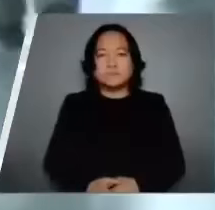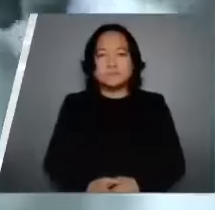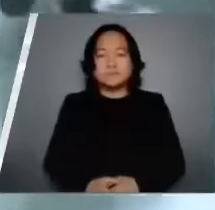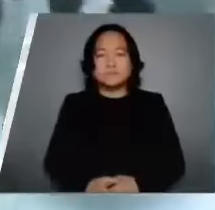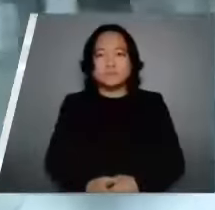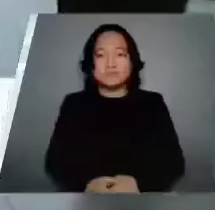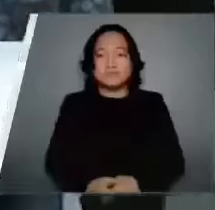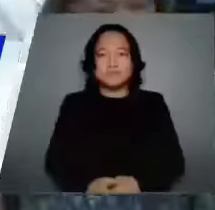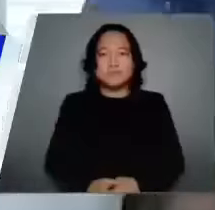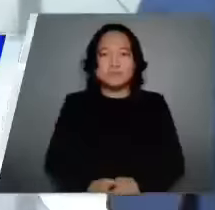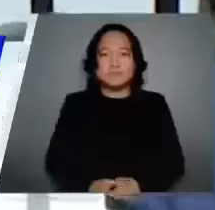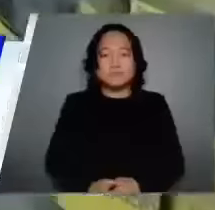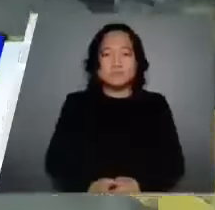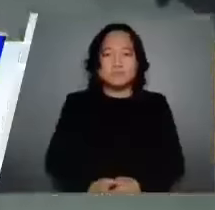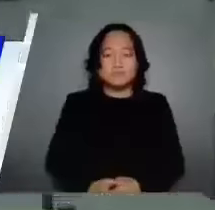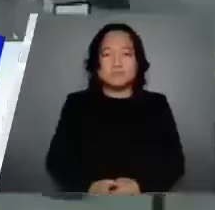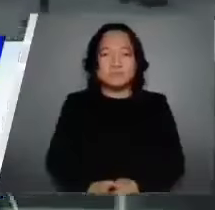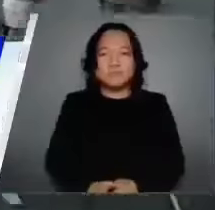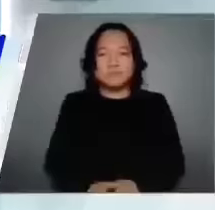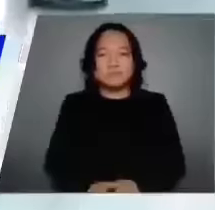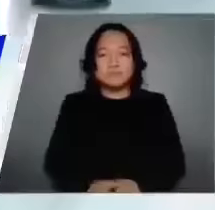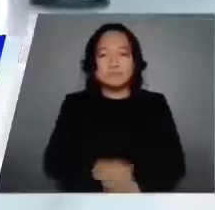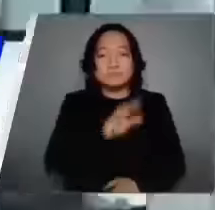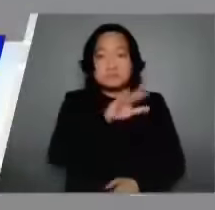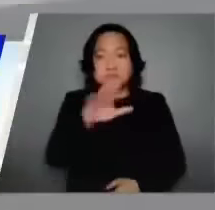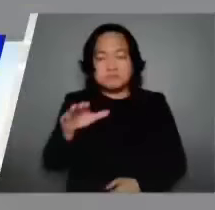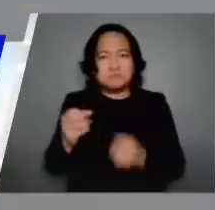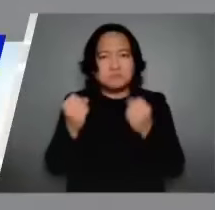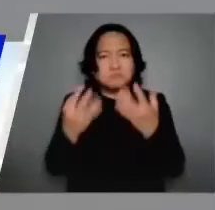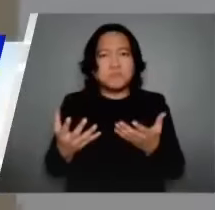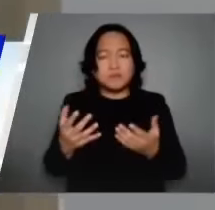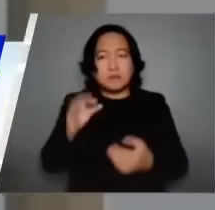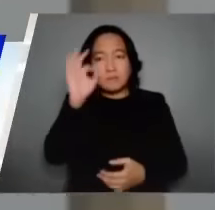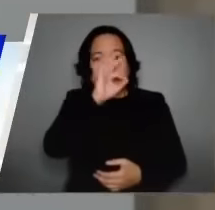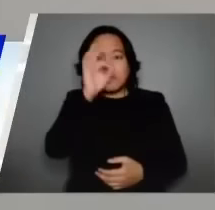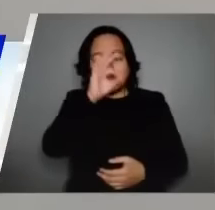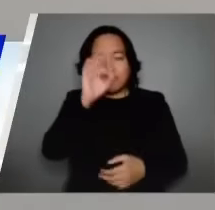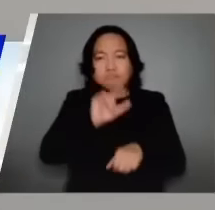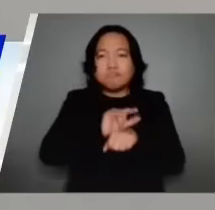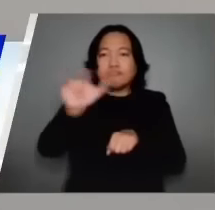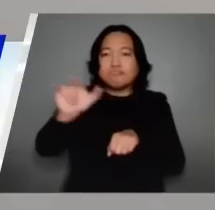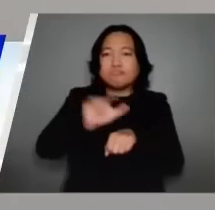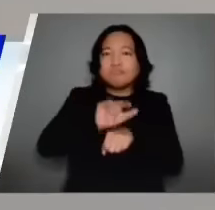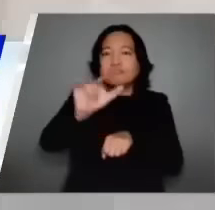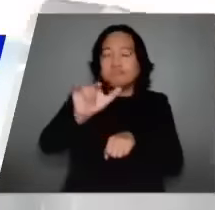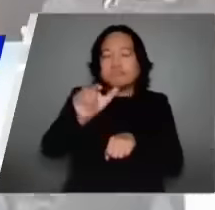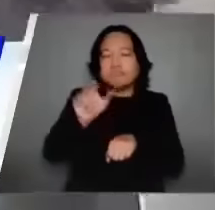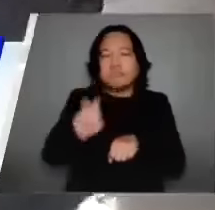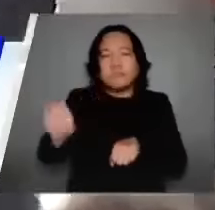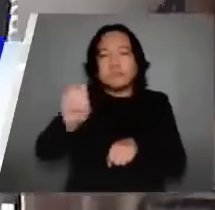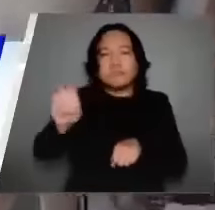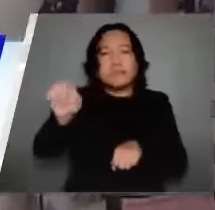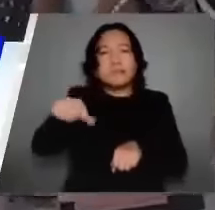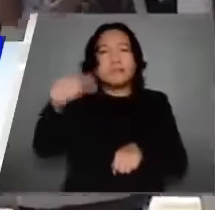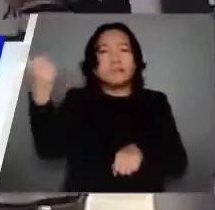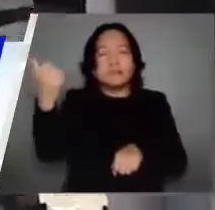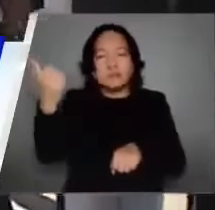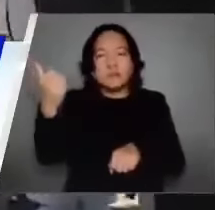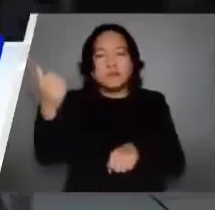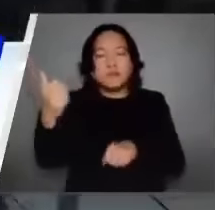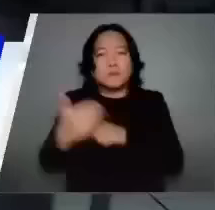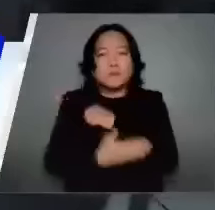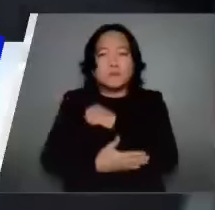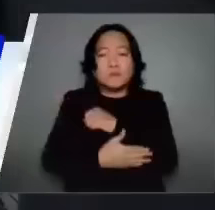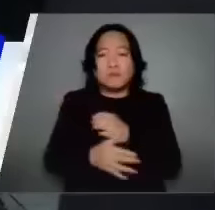Maraming rason ng mga Pinoy para mag-travel saan man sa mundo. Pero nagiging malimit ngayon ang paglipad para manood ng